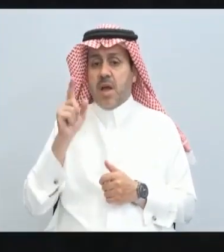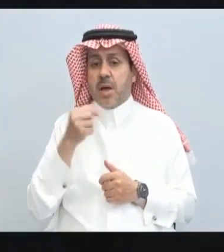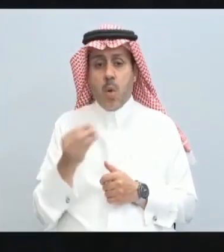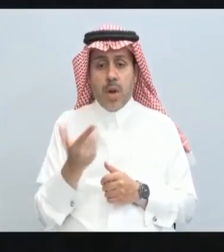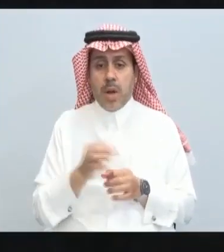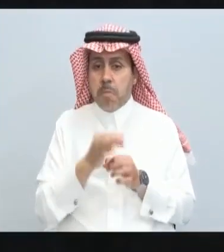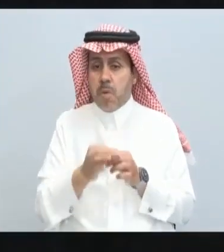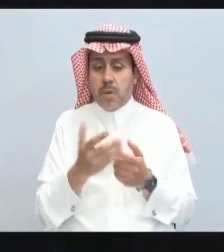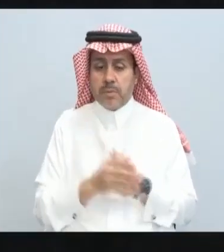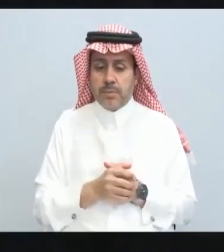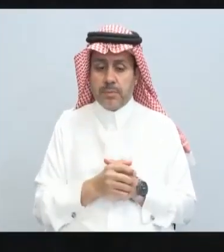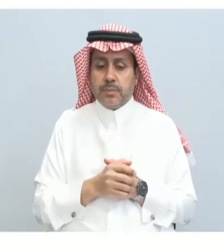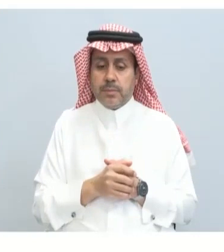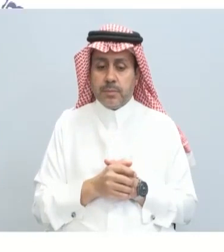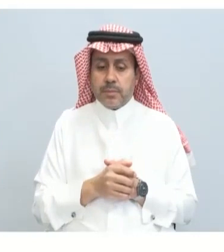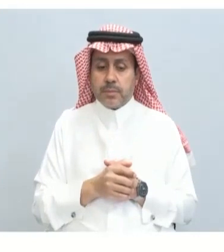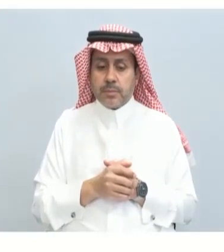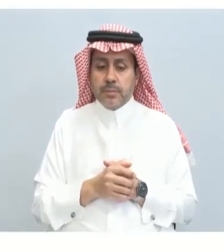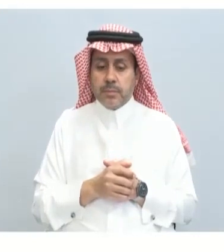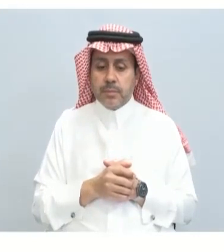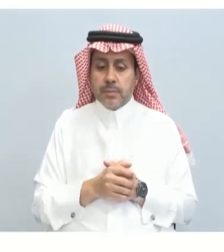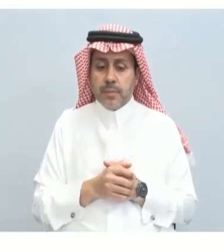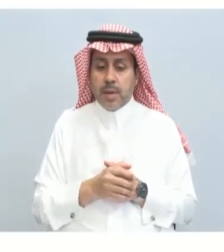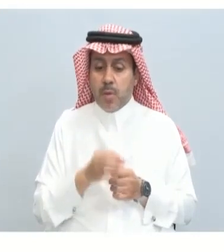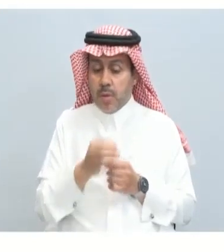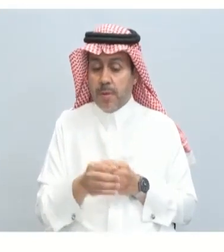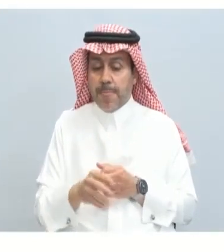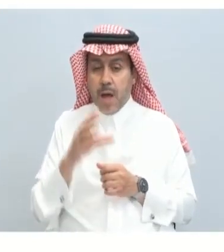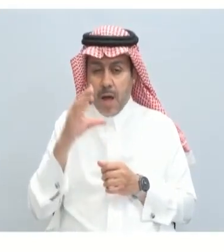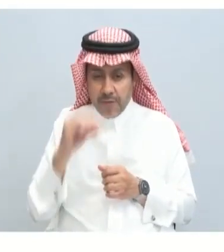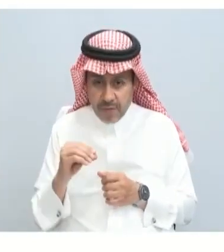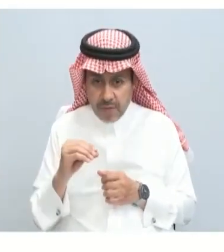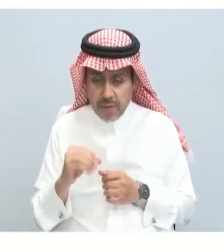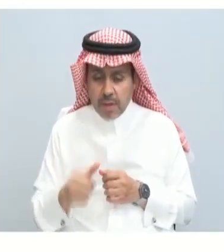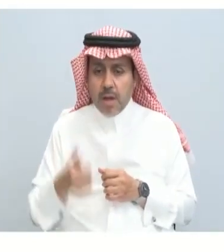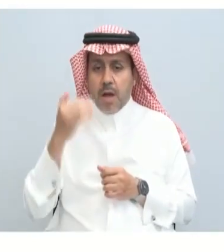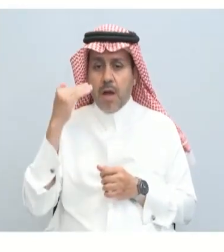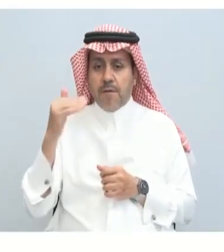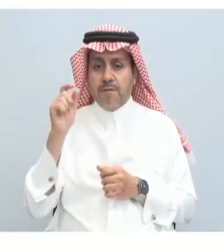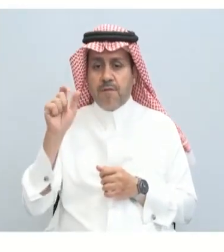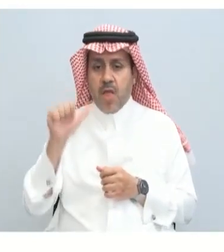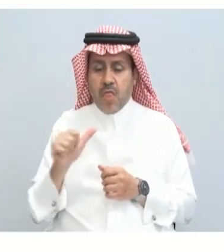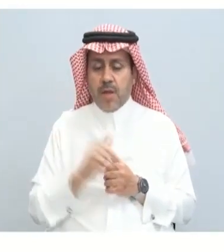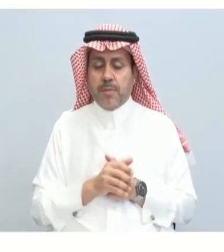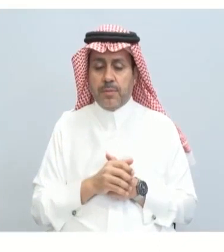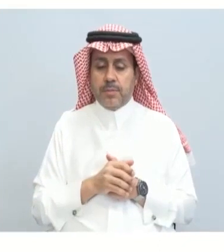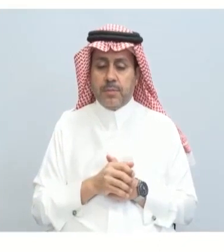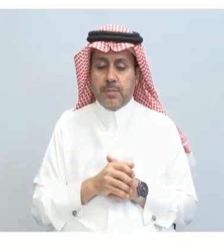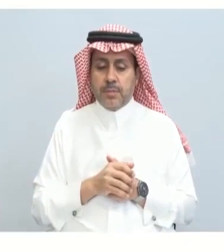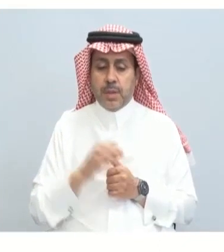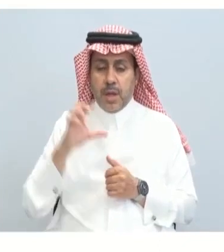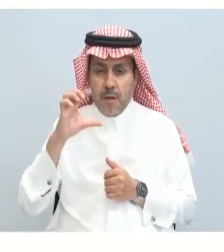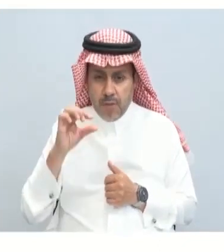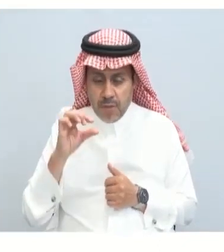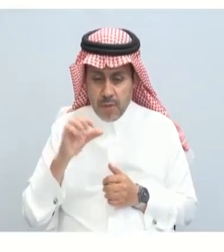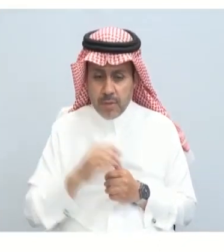موضع الاستعاره جميل هنا موضع الاستعاره في قوله واخفض لهما جناح الذل من الرحمه واخفض لهما جناح الذل